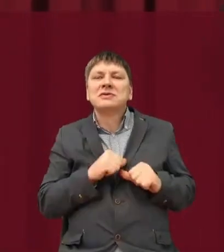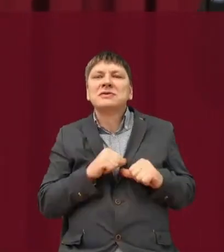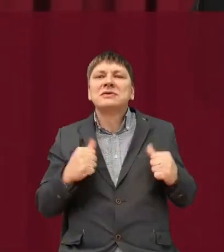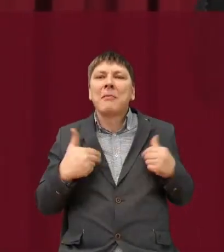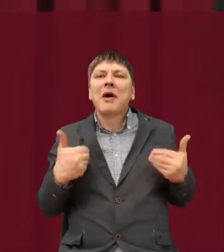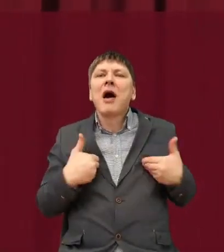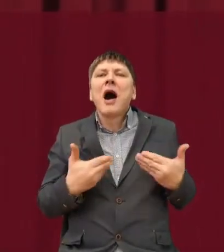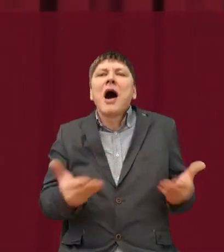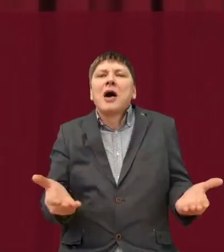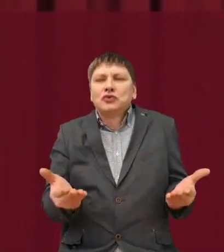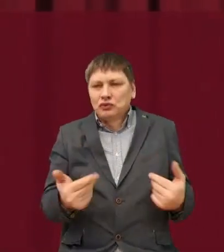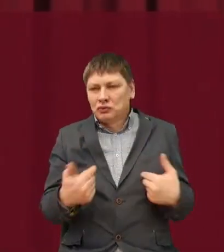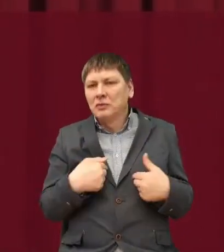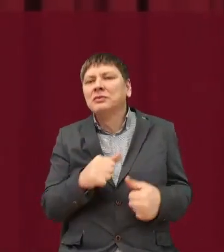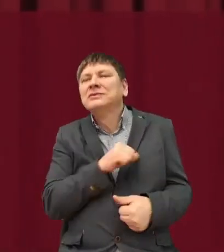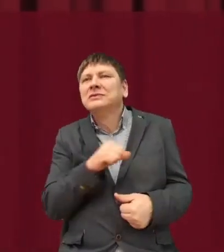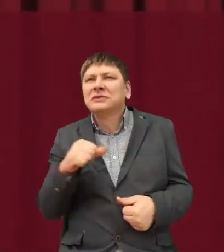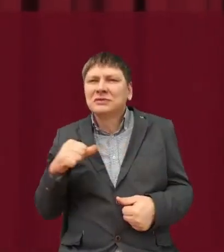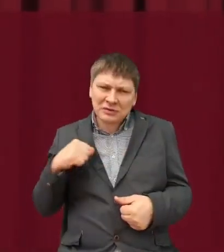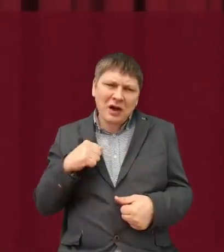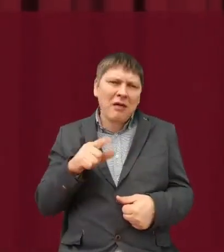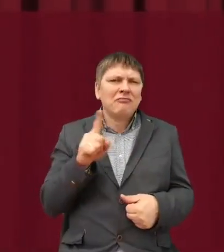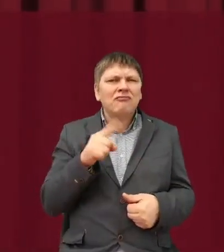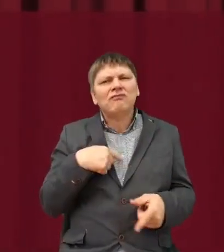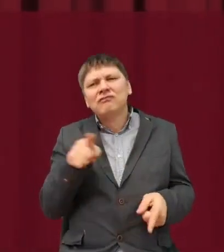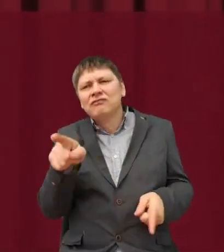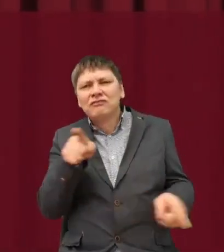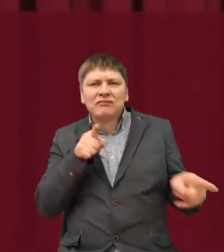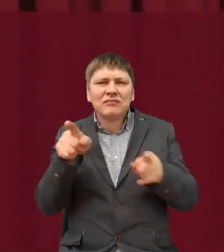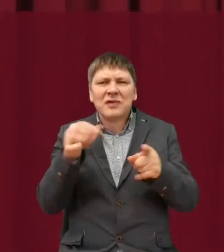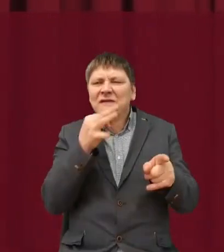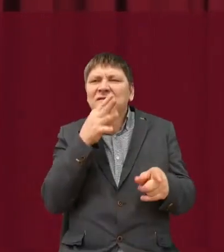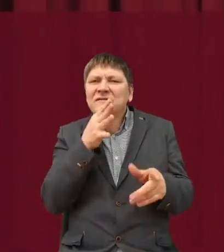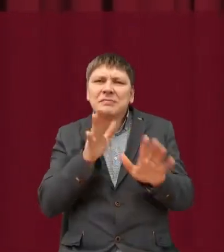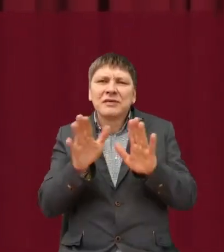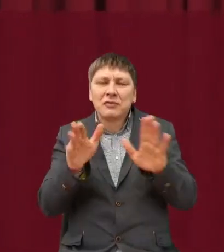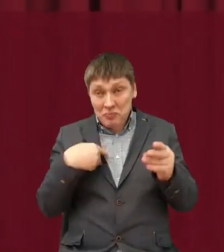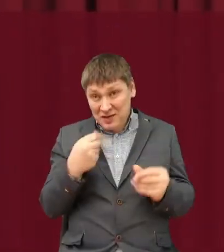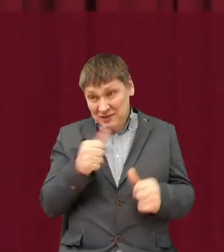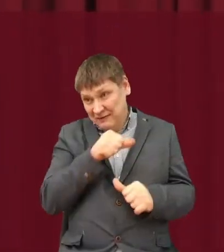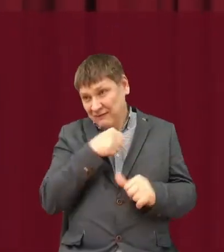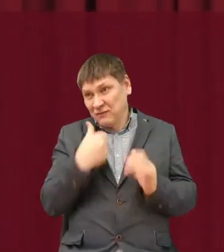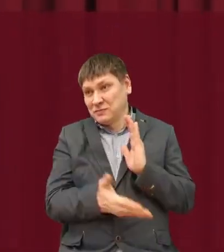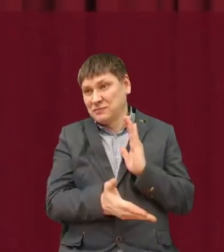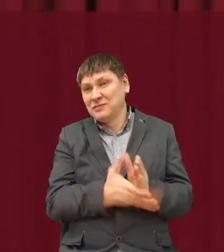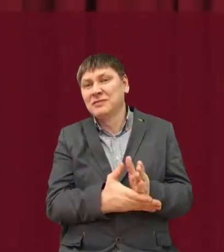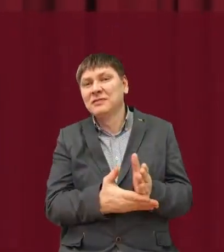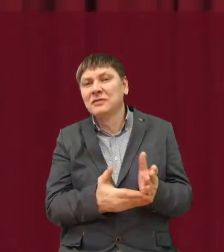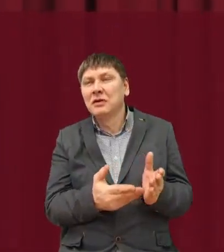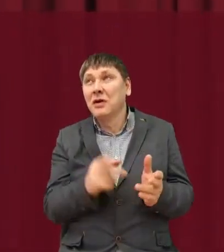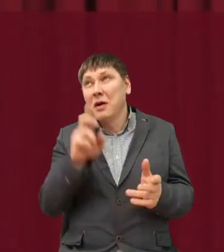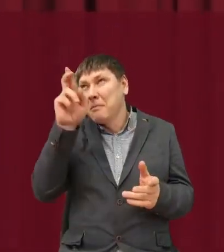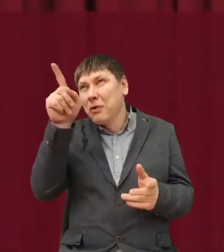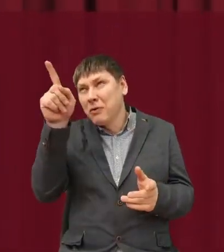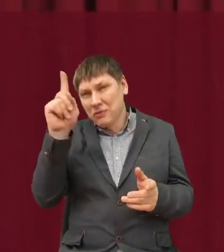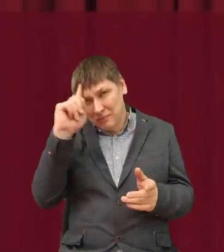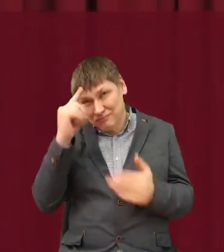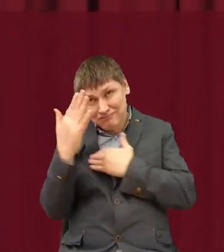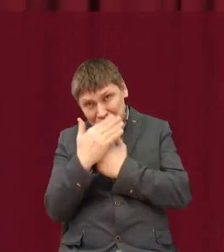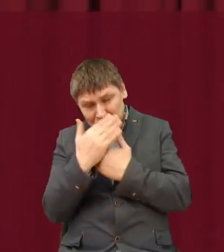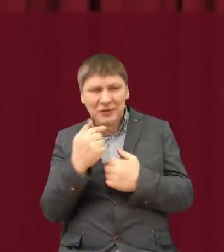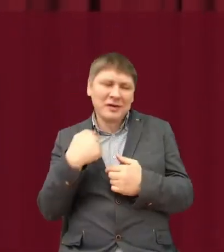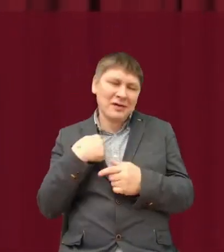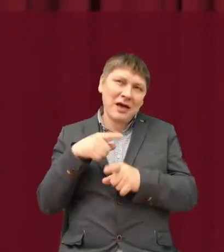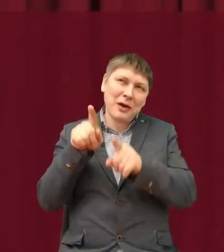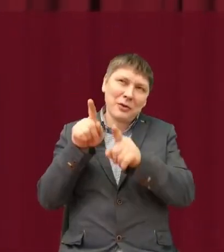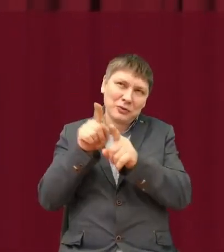Я могу делать то что мне кажется правильным богу нет отношения Даже если он есть до моей жизни а мне